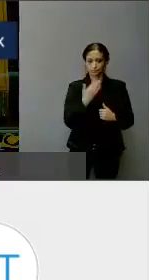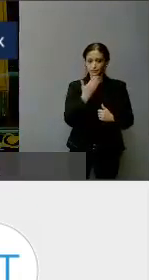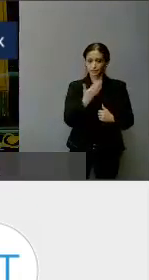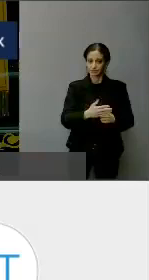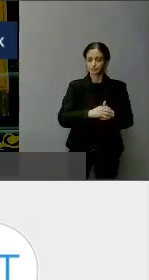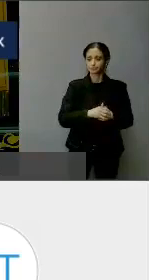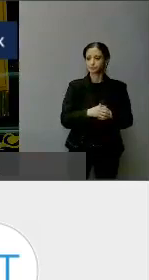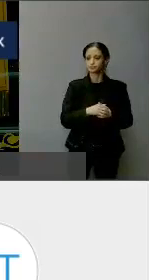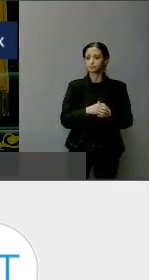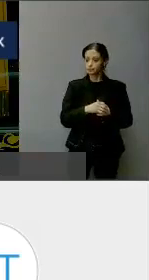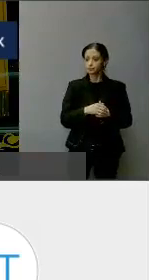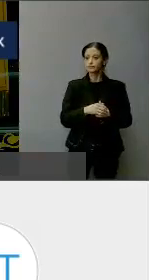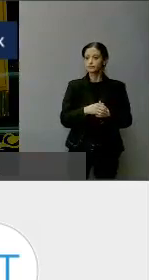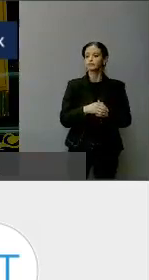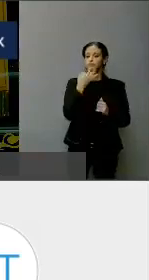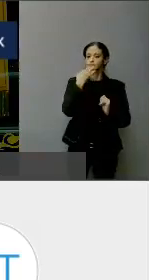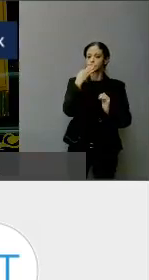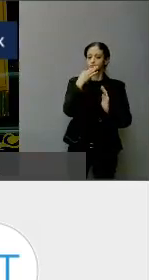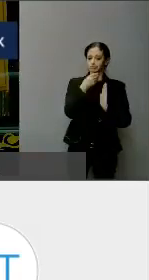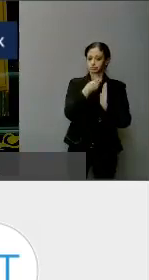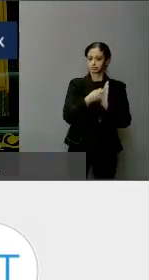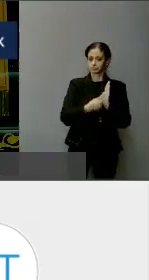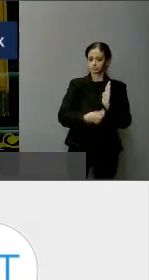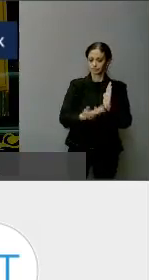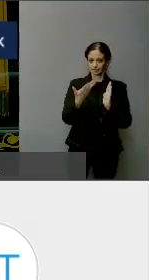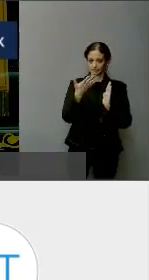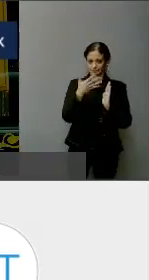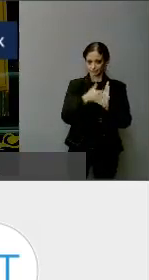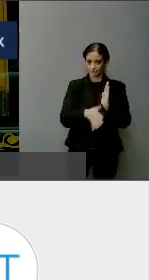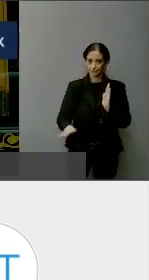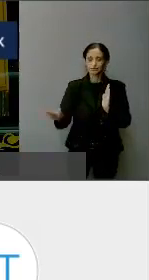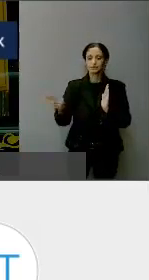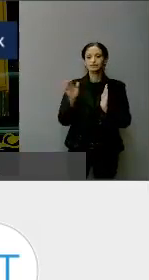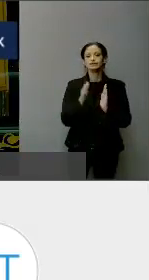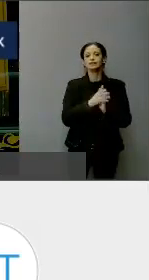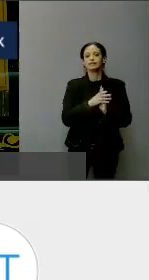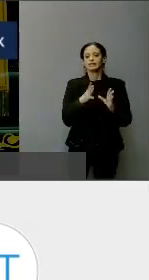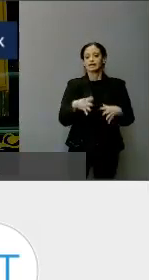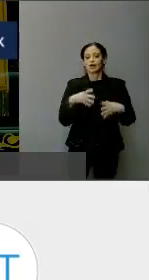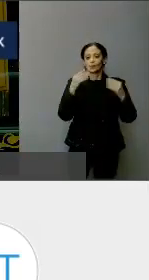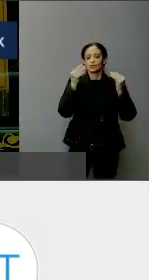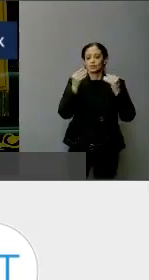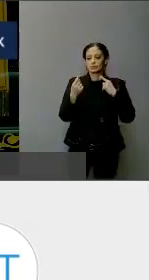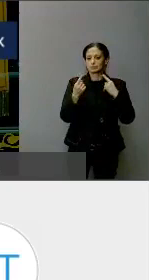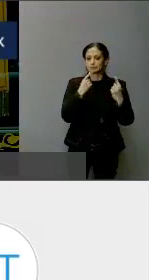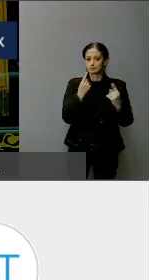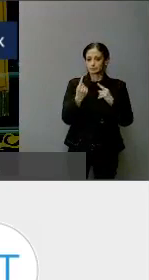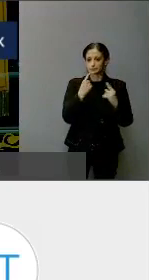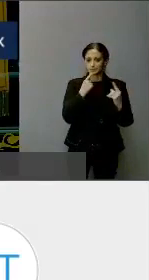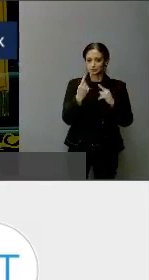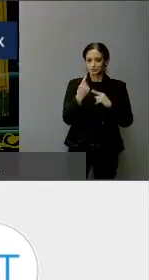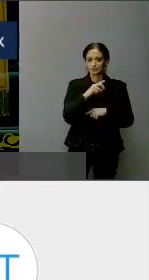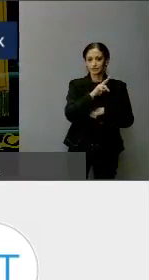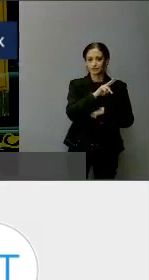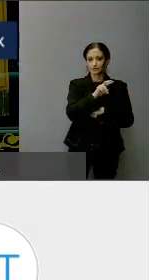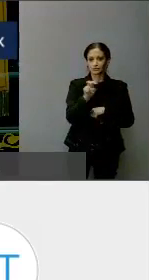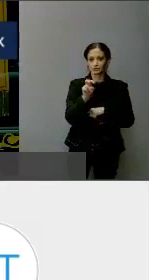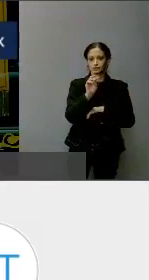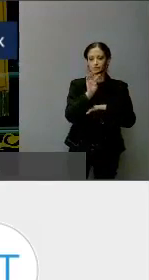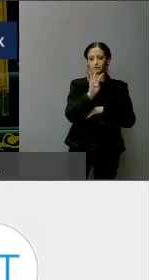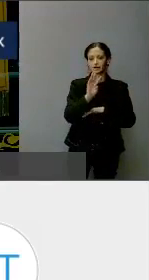determinata l'illustrazione degli ordini del giorno iniziamo la trattazione dei 246